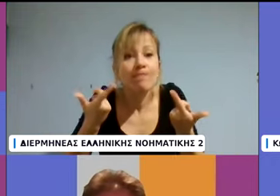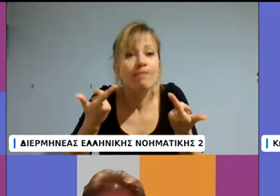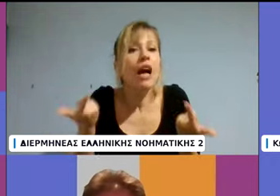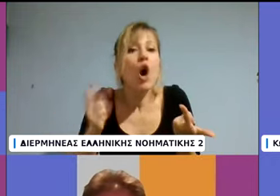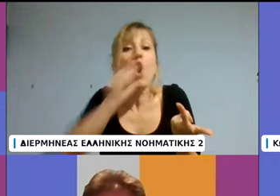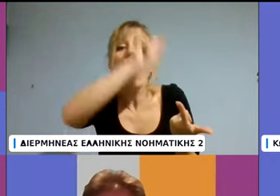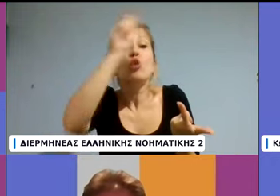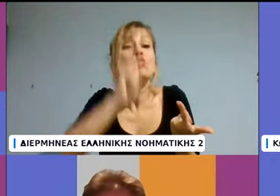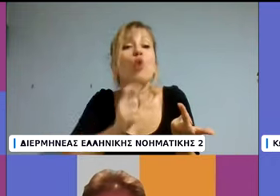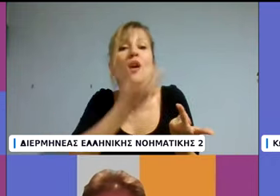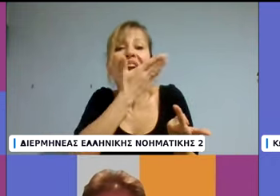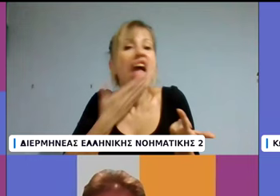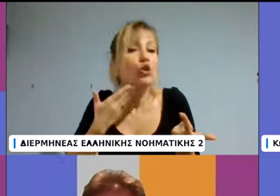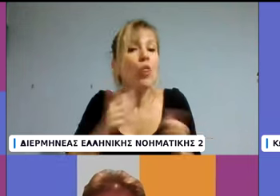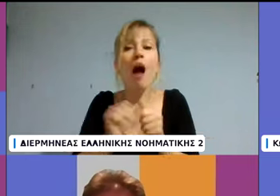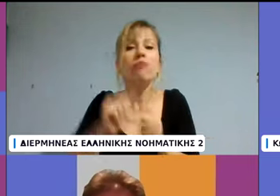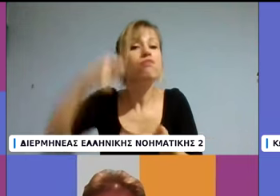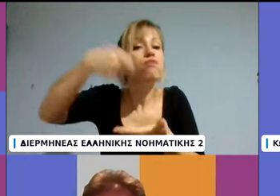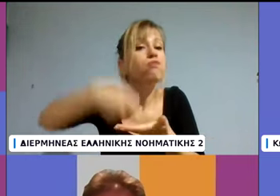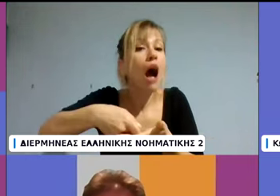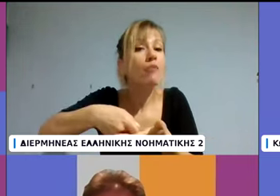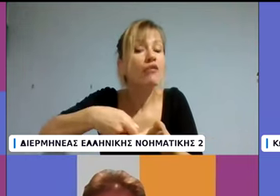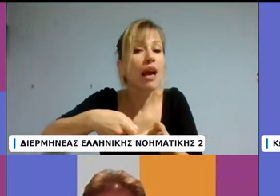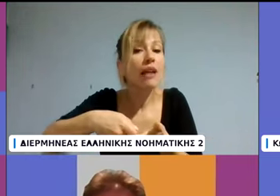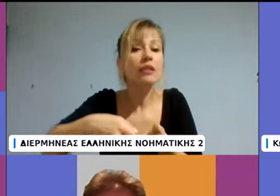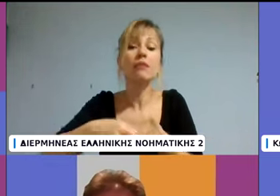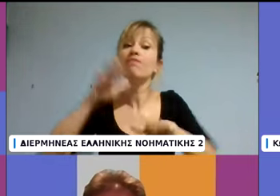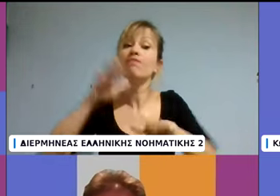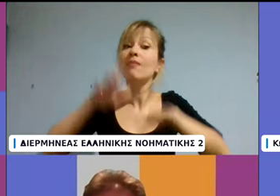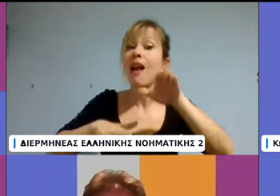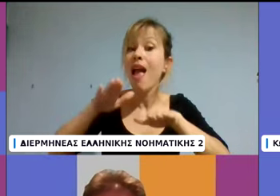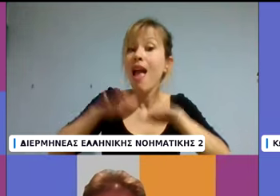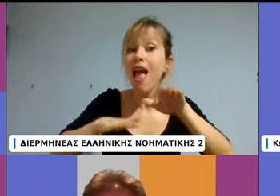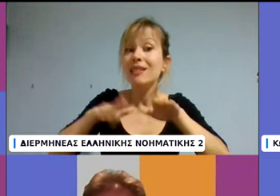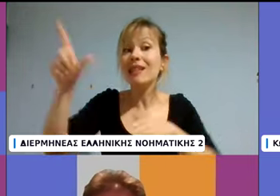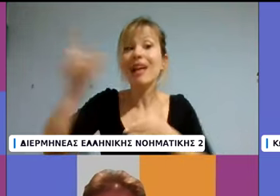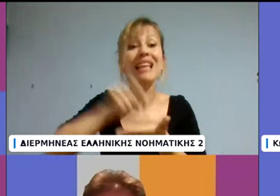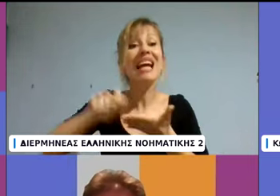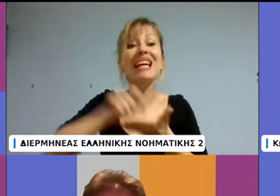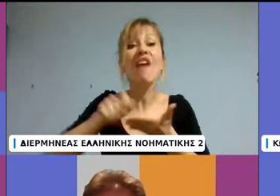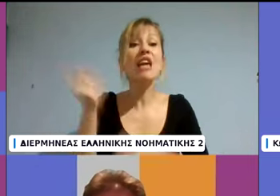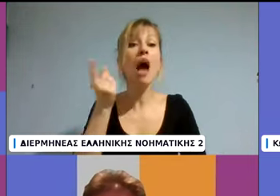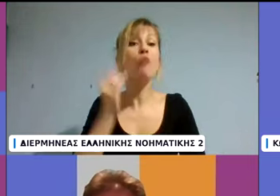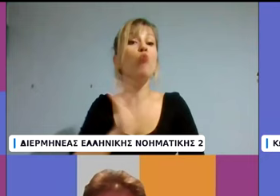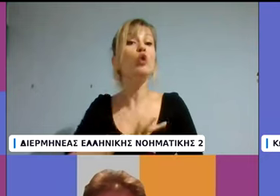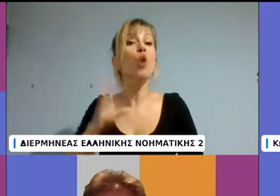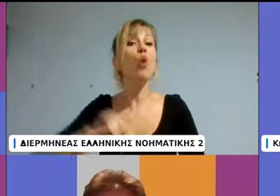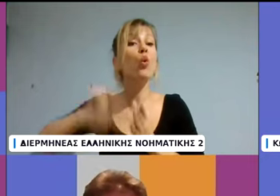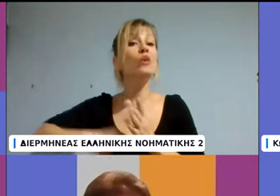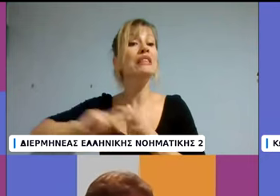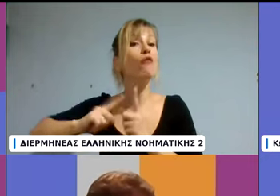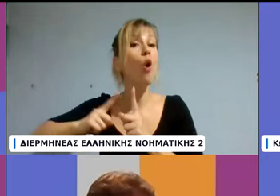εξαρτάται από τις αμοιβές, εξαρτάται από τις αμοιβές που παίρνουν τα γραφεία για τα συμβόλαια πολλές